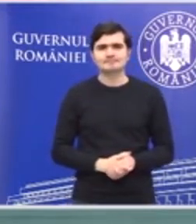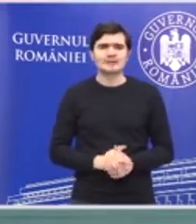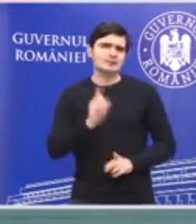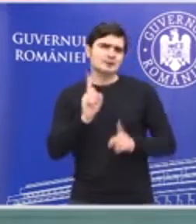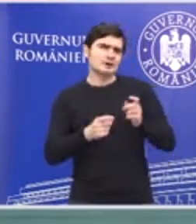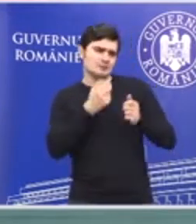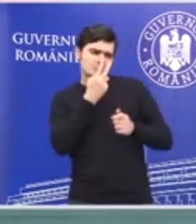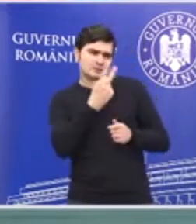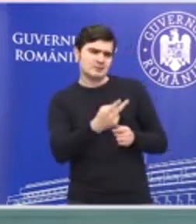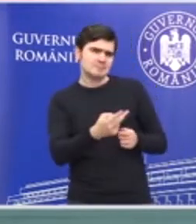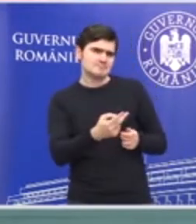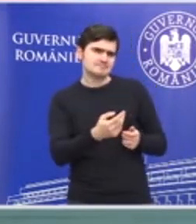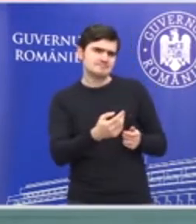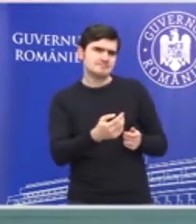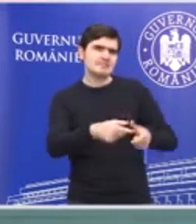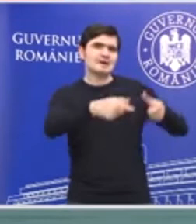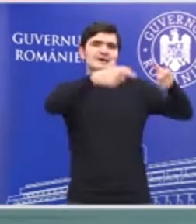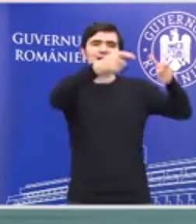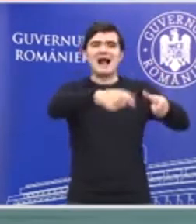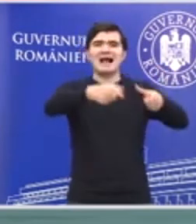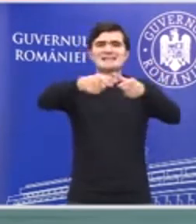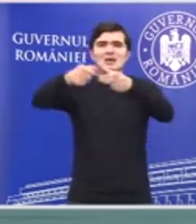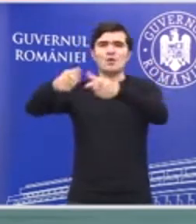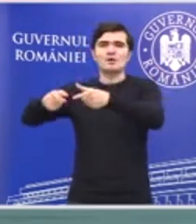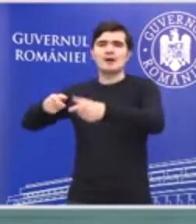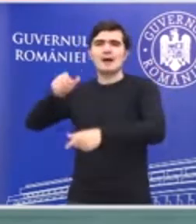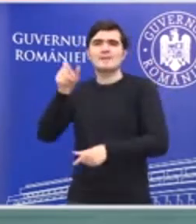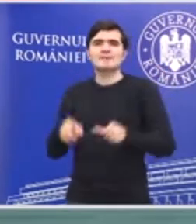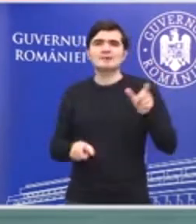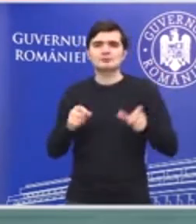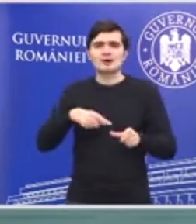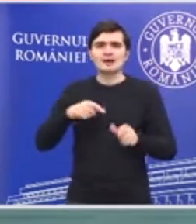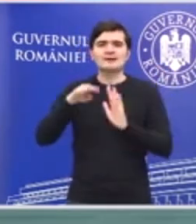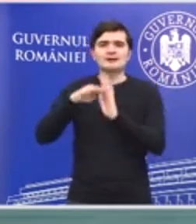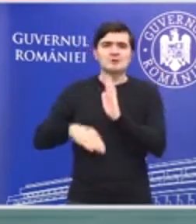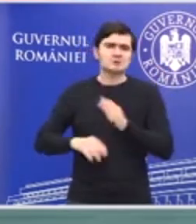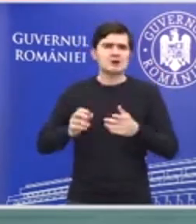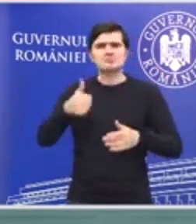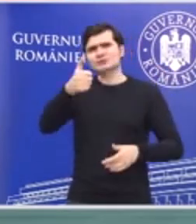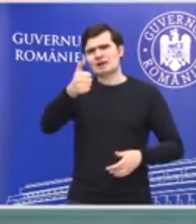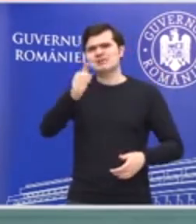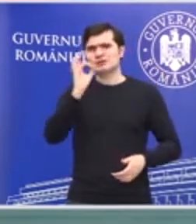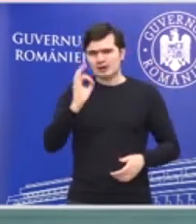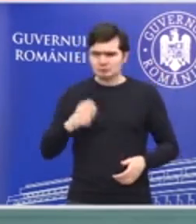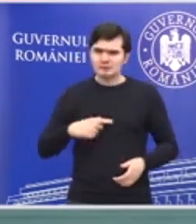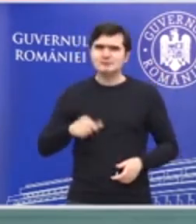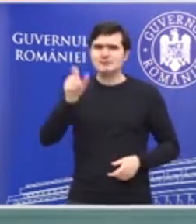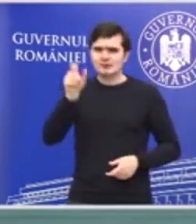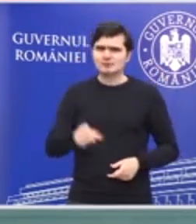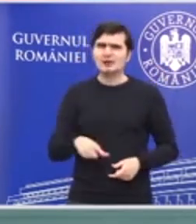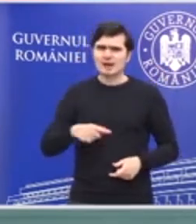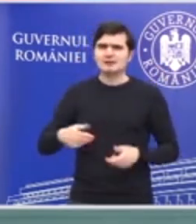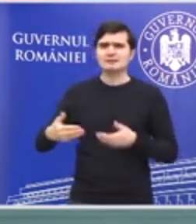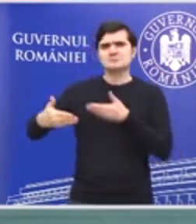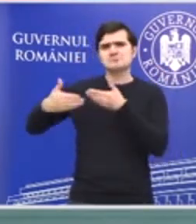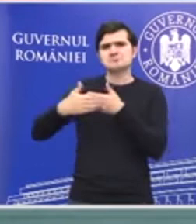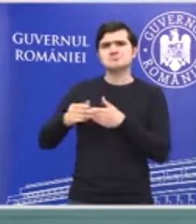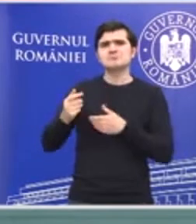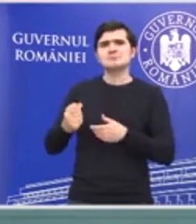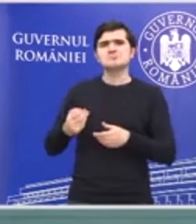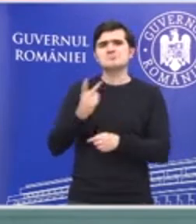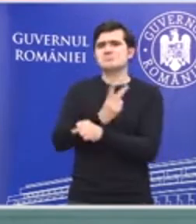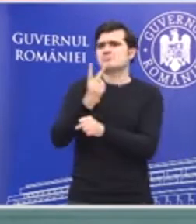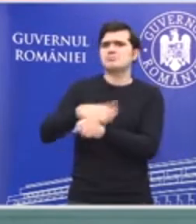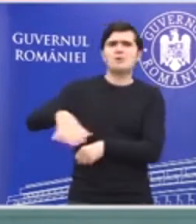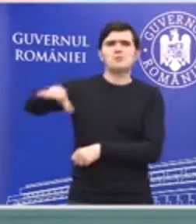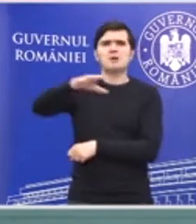Uitându-ne la categoria persoanelor care se află în momentul de față pe listă, circa 60% sunt persoane care aparțin populației